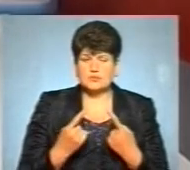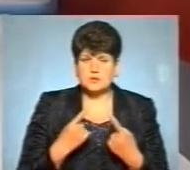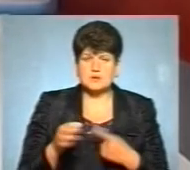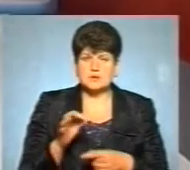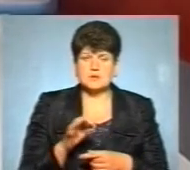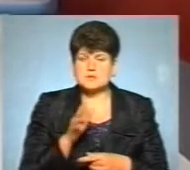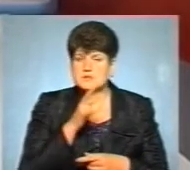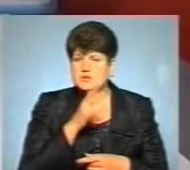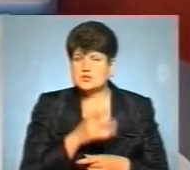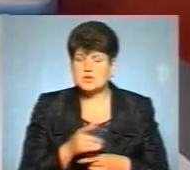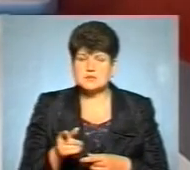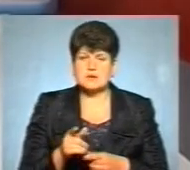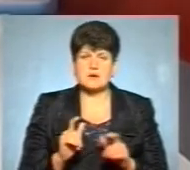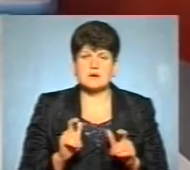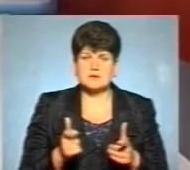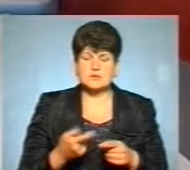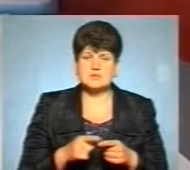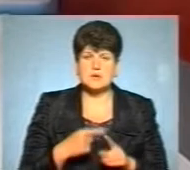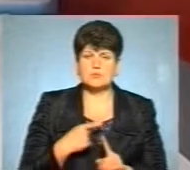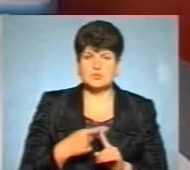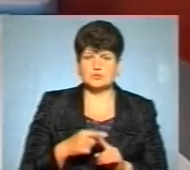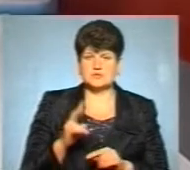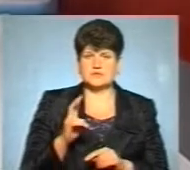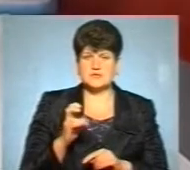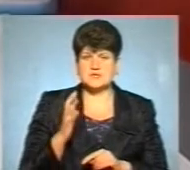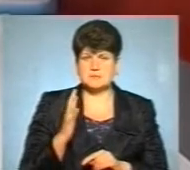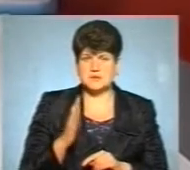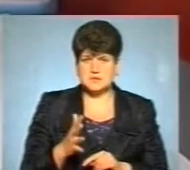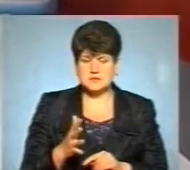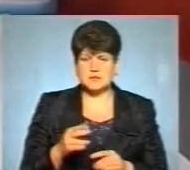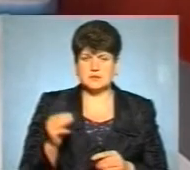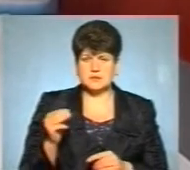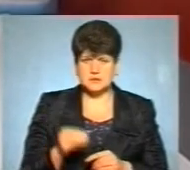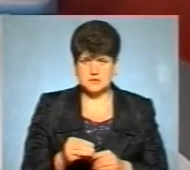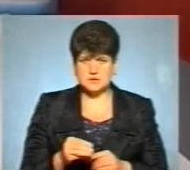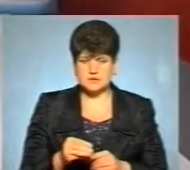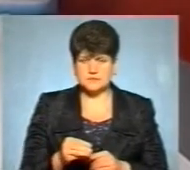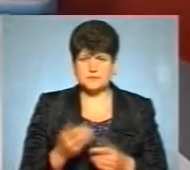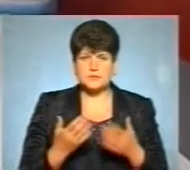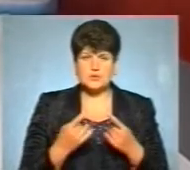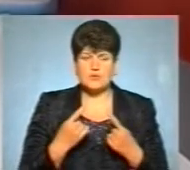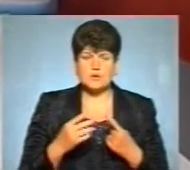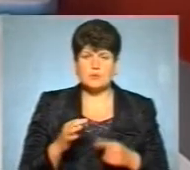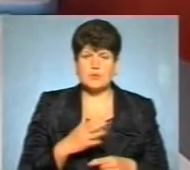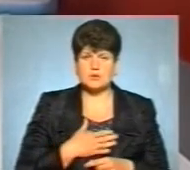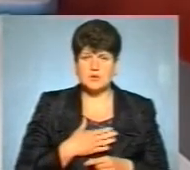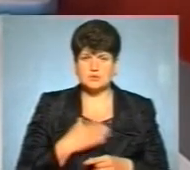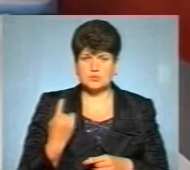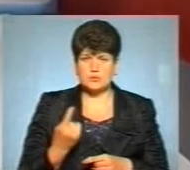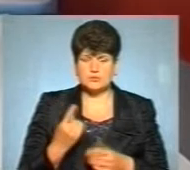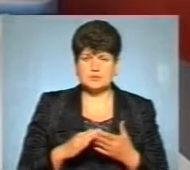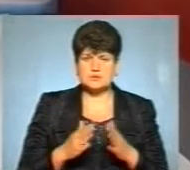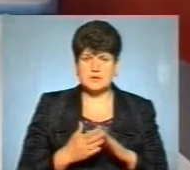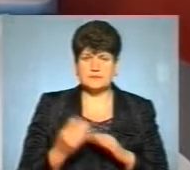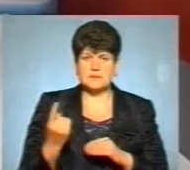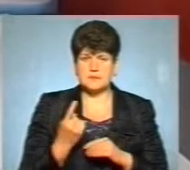за час карантину, то це плюс 250, здається, приблизно тисяч. А якщо говорити про нашу область, то станом на